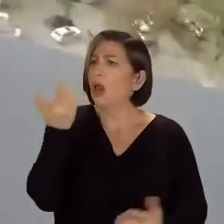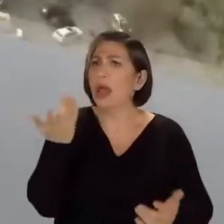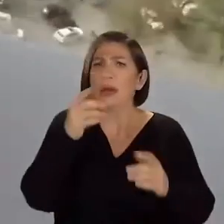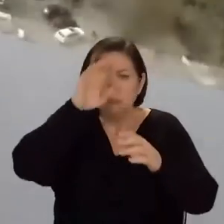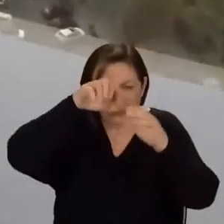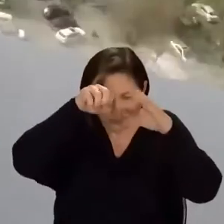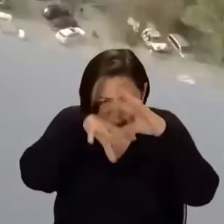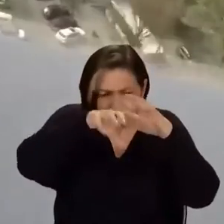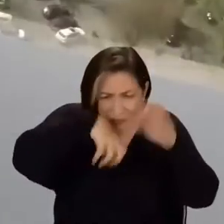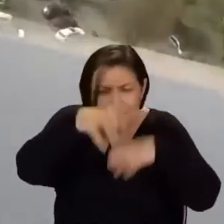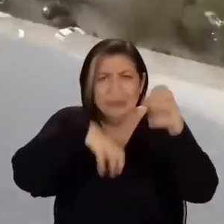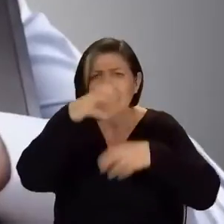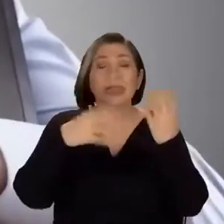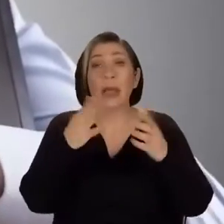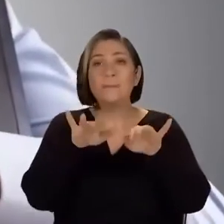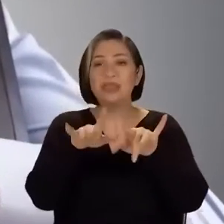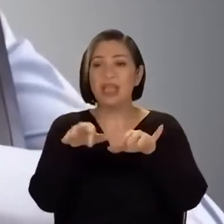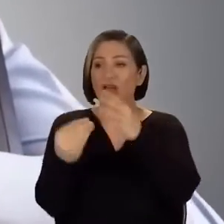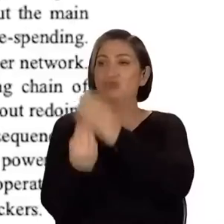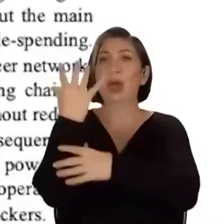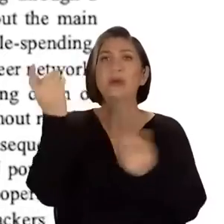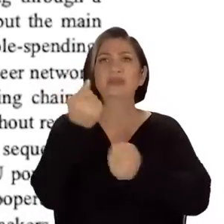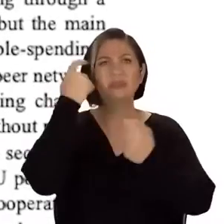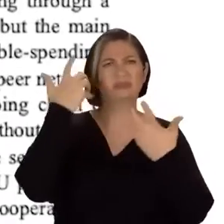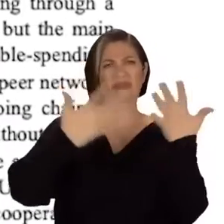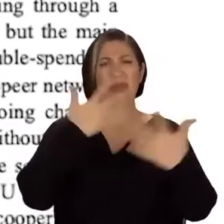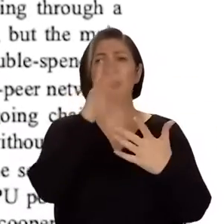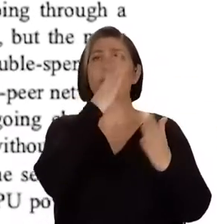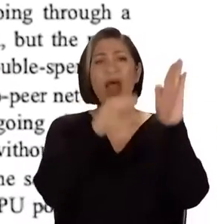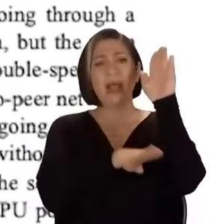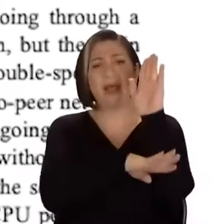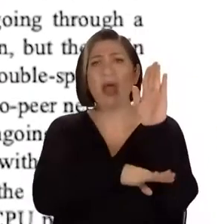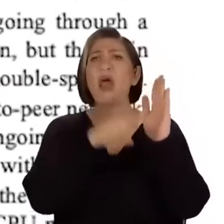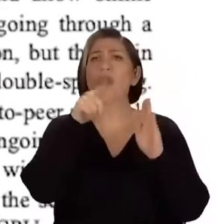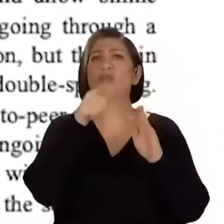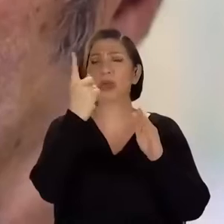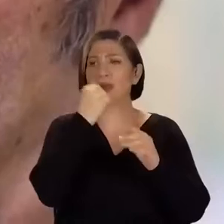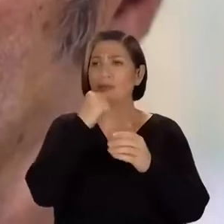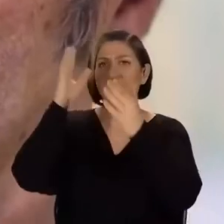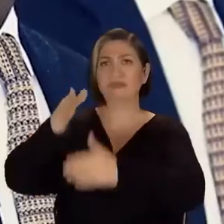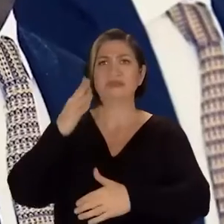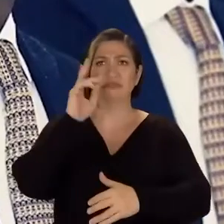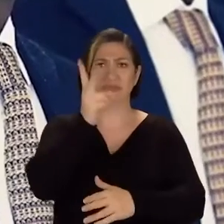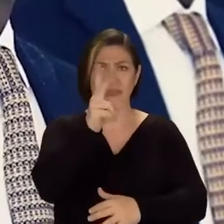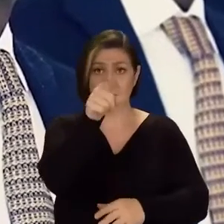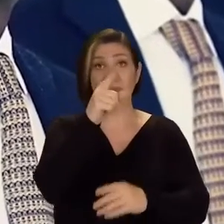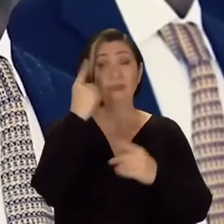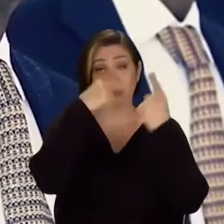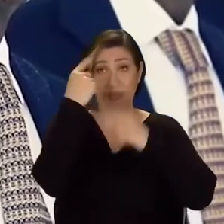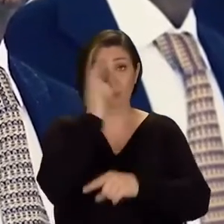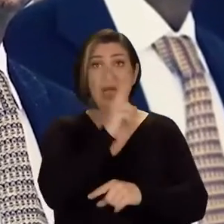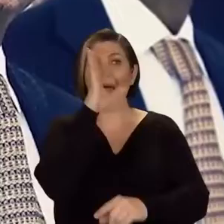yaparak bilgisayarlardan çıkarma işi kafa karıştırdı. Bir belgeyle bunu duyuran Satoshi Nakamoto'nun kim ya da kimler